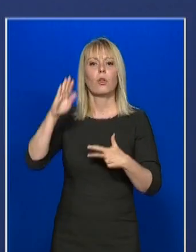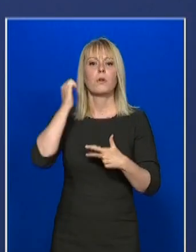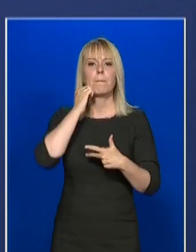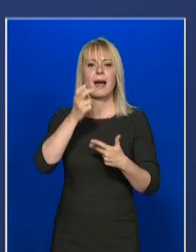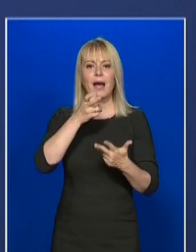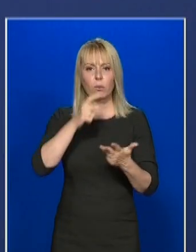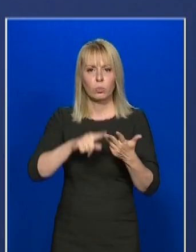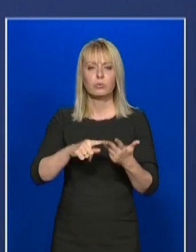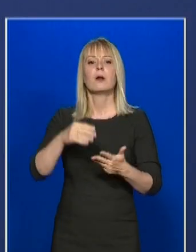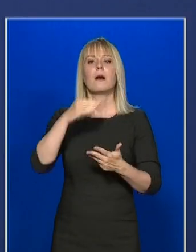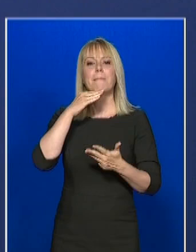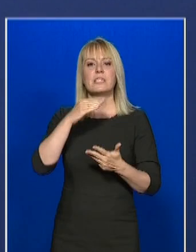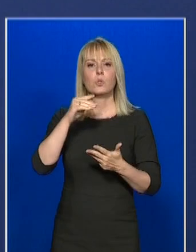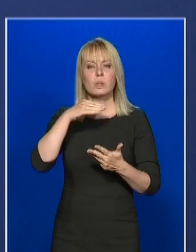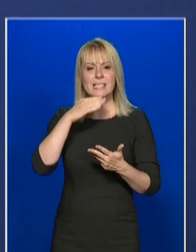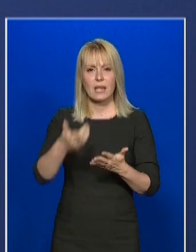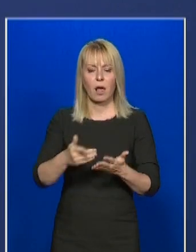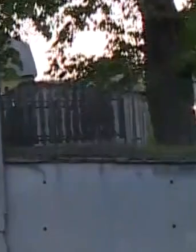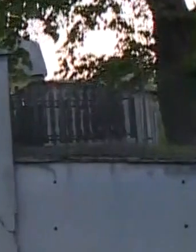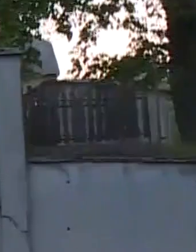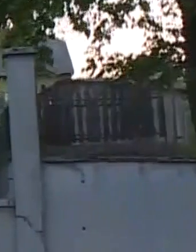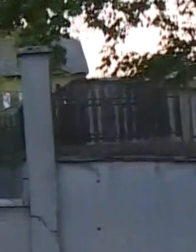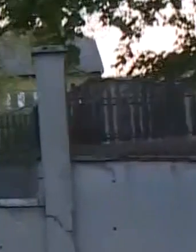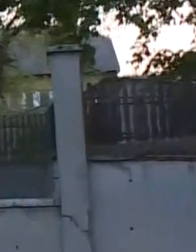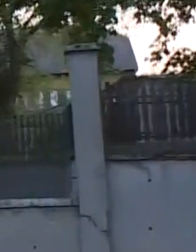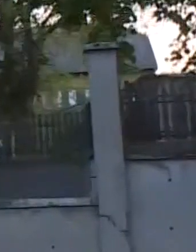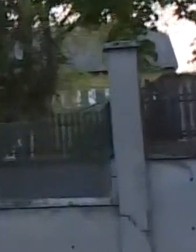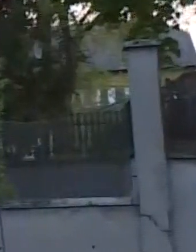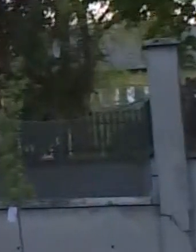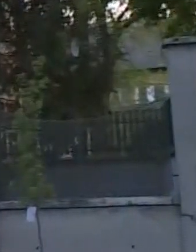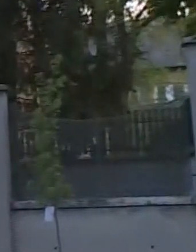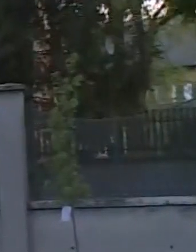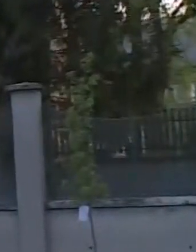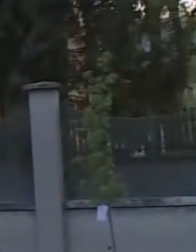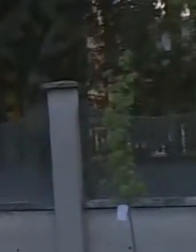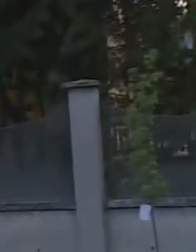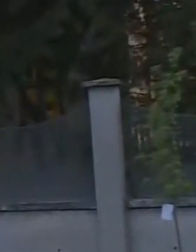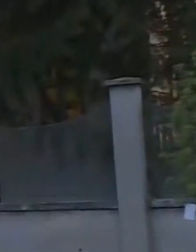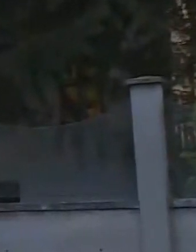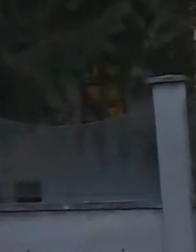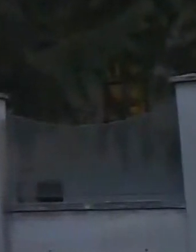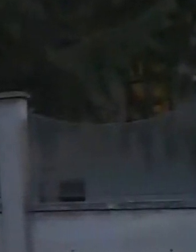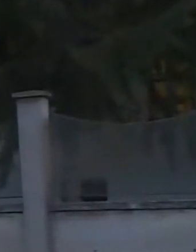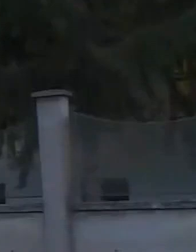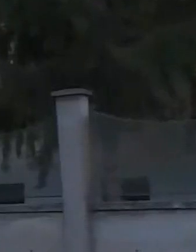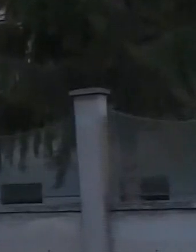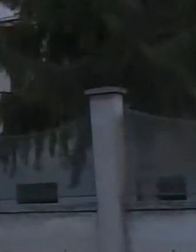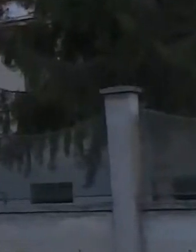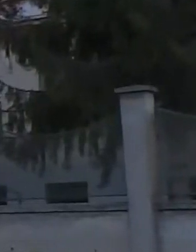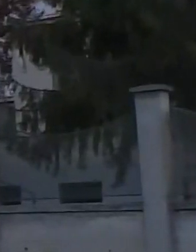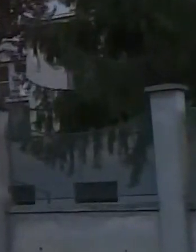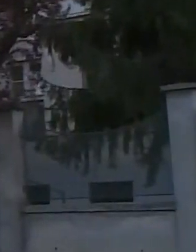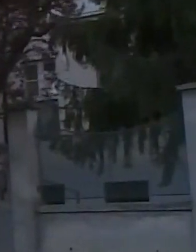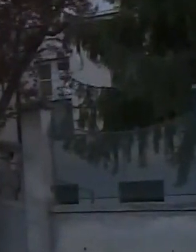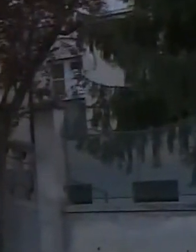Mezőszilas, győr, töltéstava. Csak hogy Müller Cecília a portál állításával ellentétben már hétfőn beszélt a